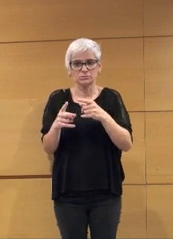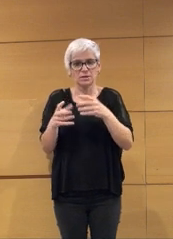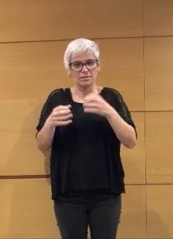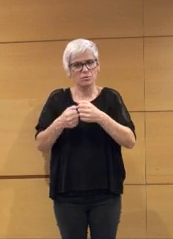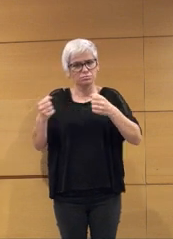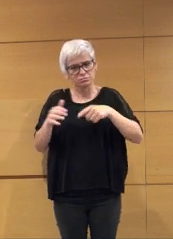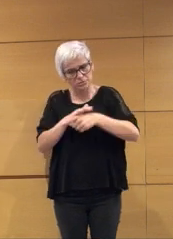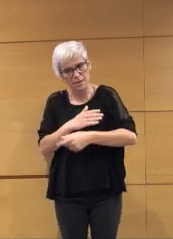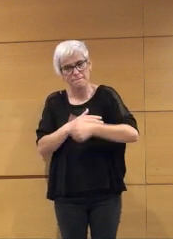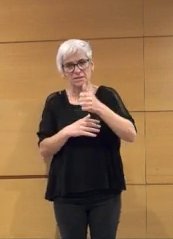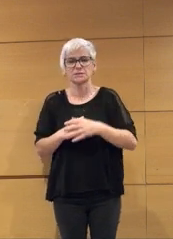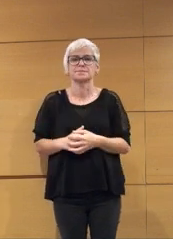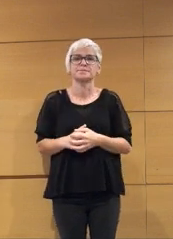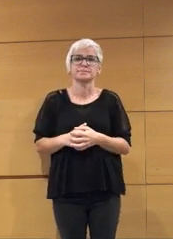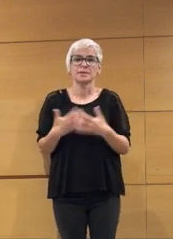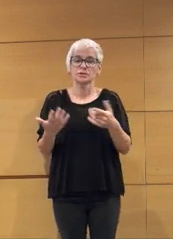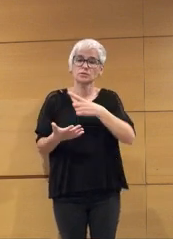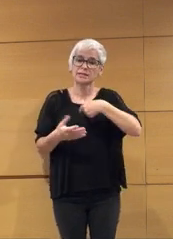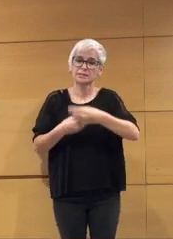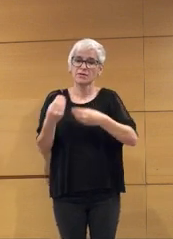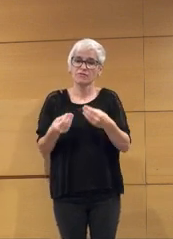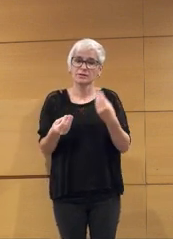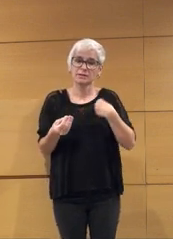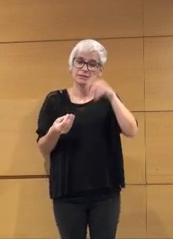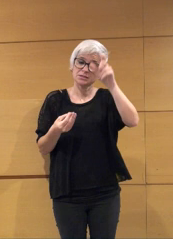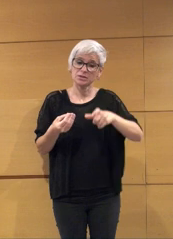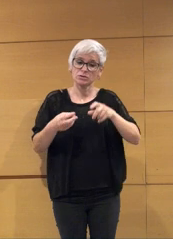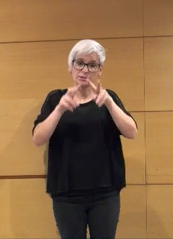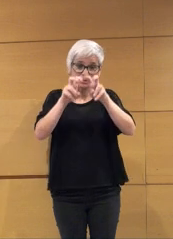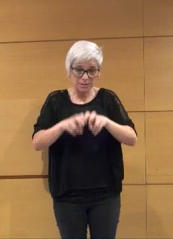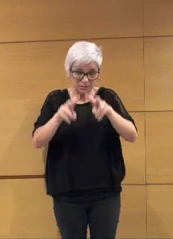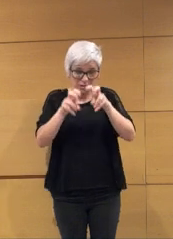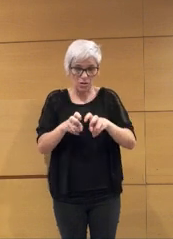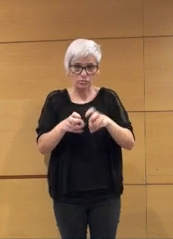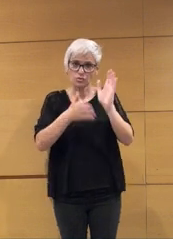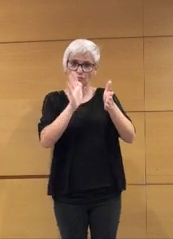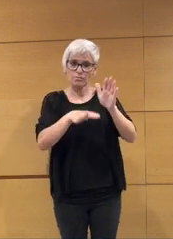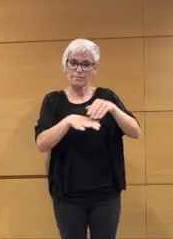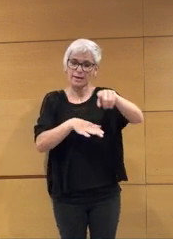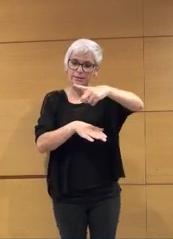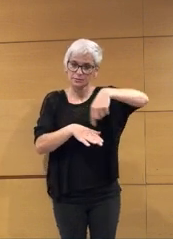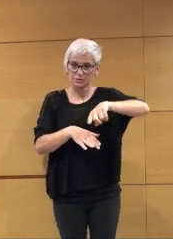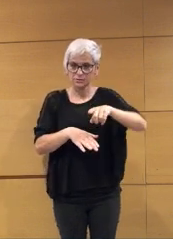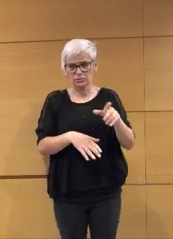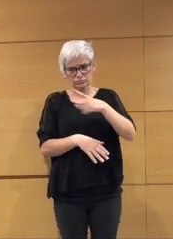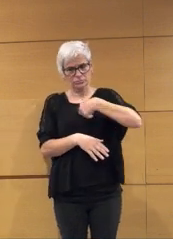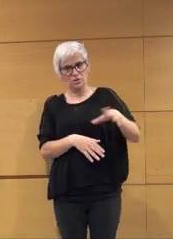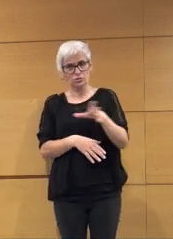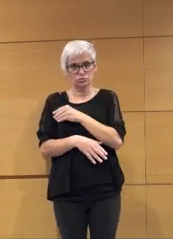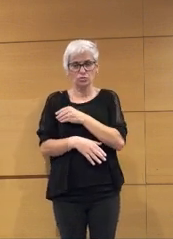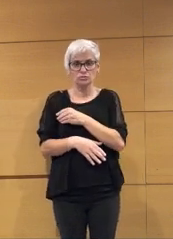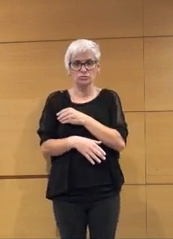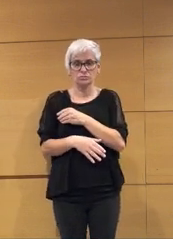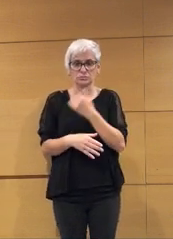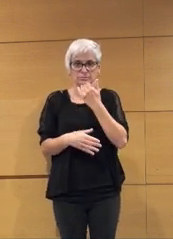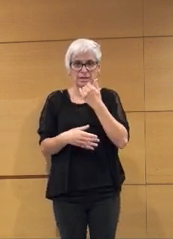Llavors, el que hem fet és, d'una banda, formar els nostres investigadors perquè aprenguin o aprenguem tots plegats a transferir, a